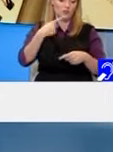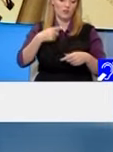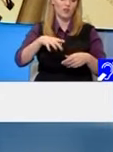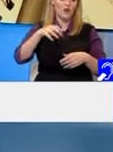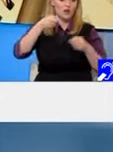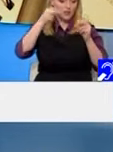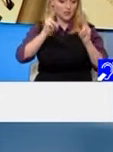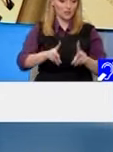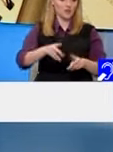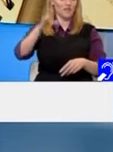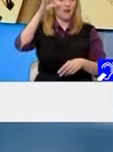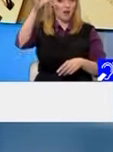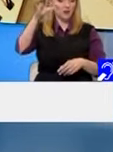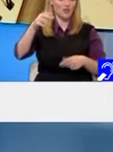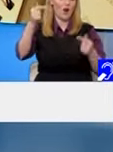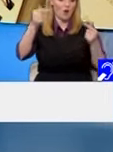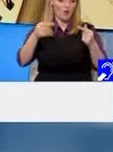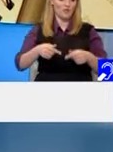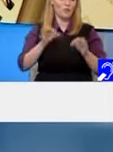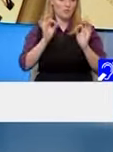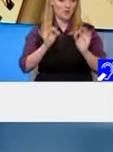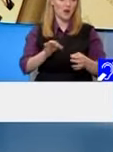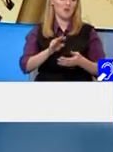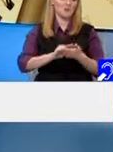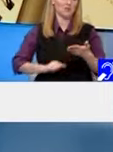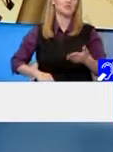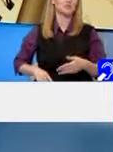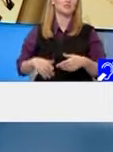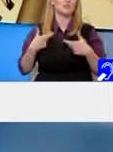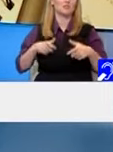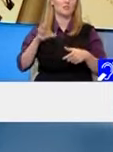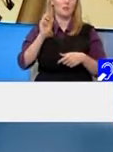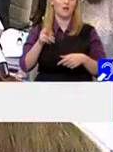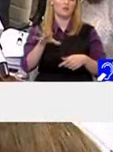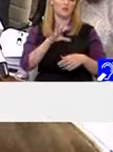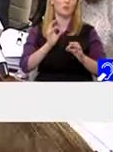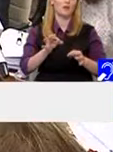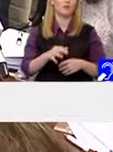ai Academiei de Științe au confirmat corectitudinea testelor de bac din acest an.